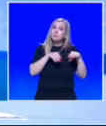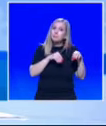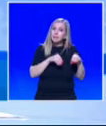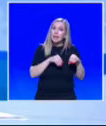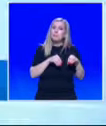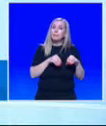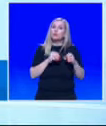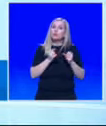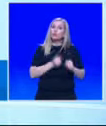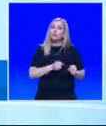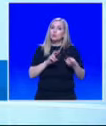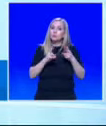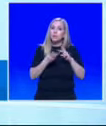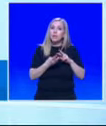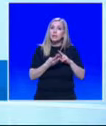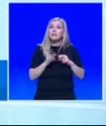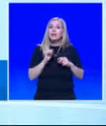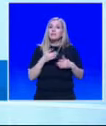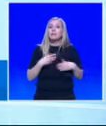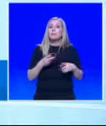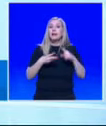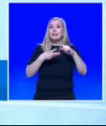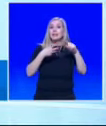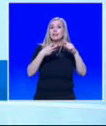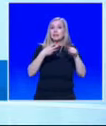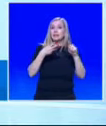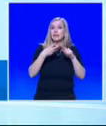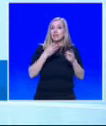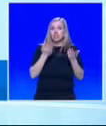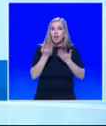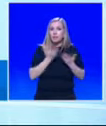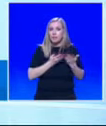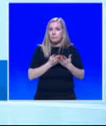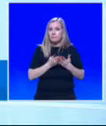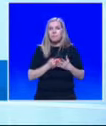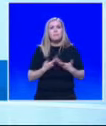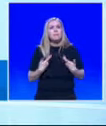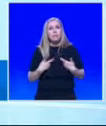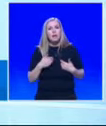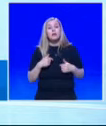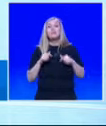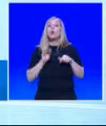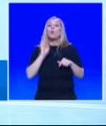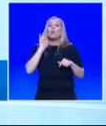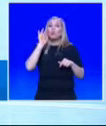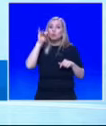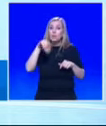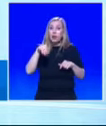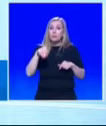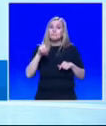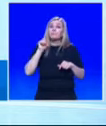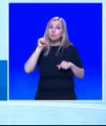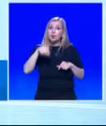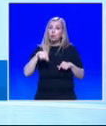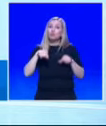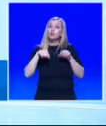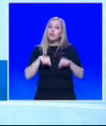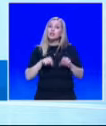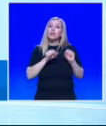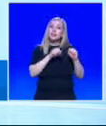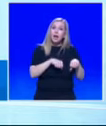три четения? Третото четене ще бъде утре, където всеки един народен представител ще каже лично и поименно да или не